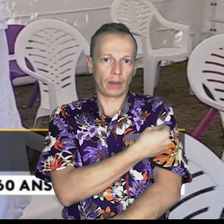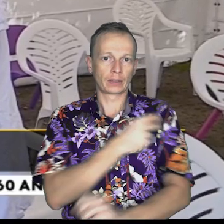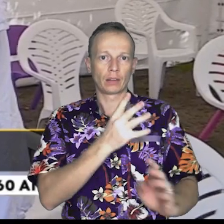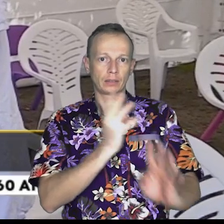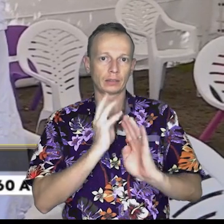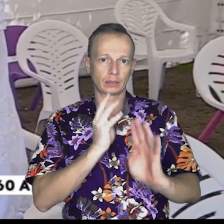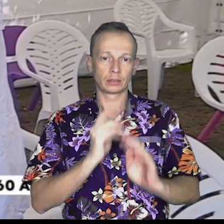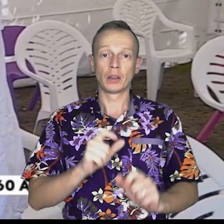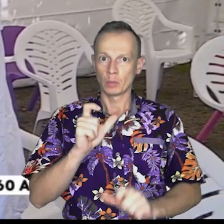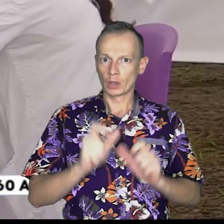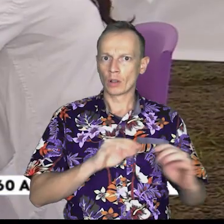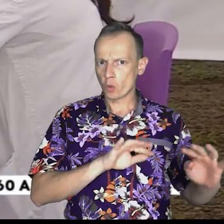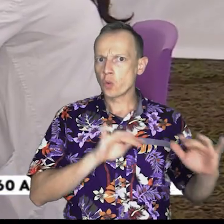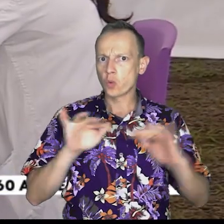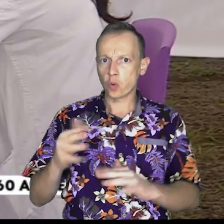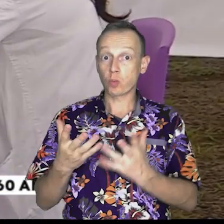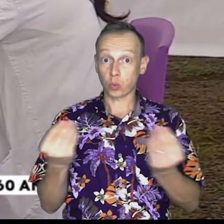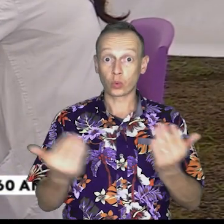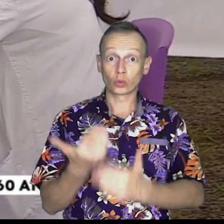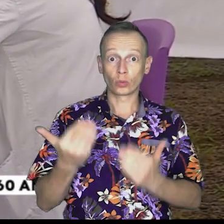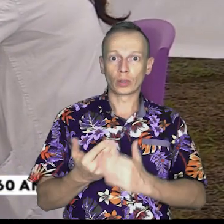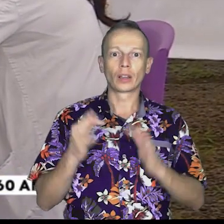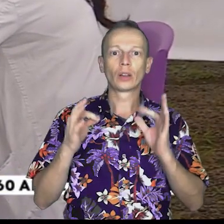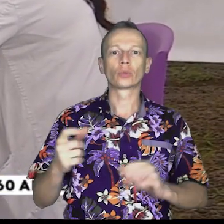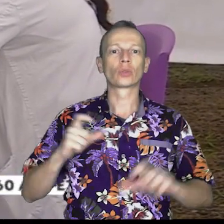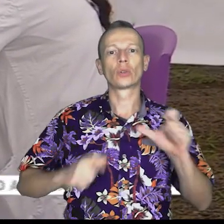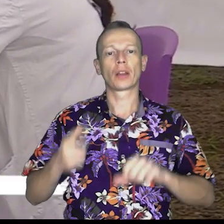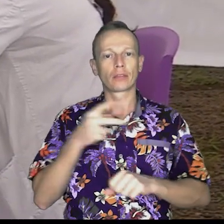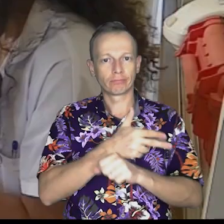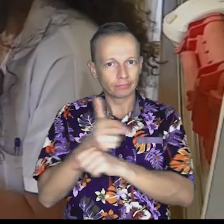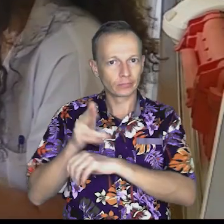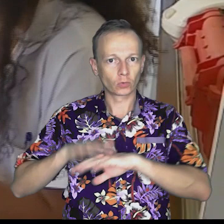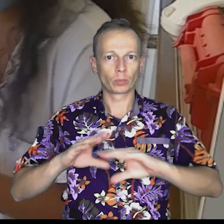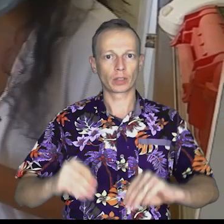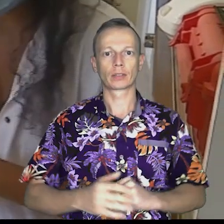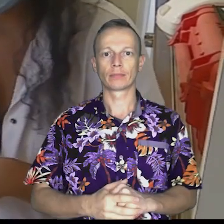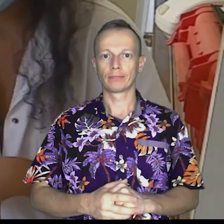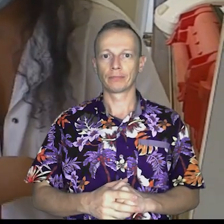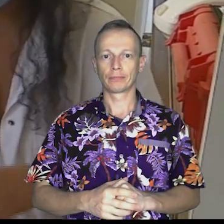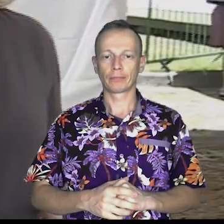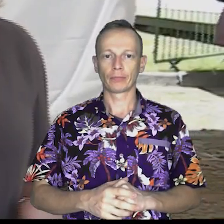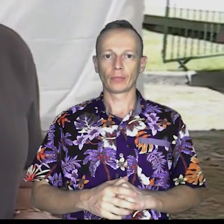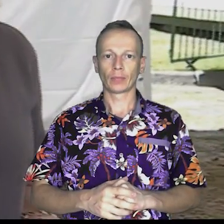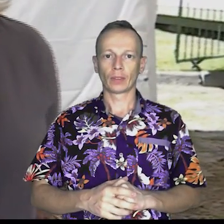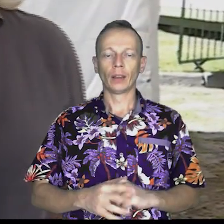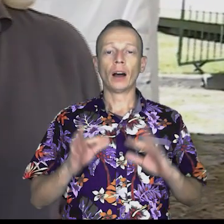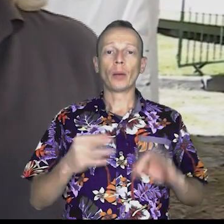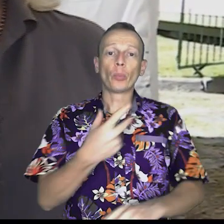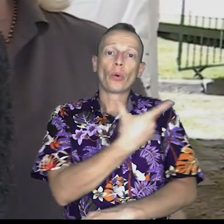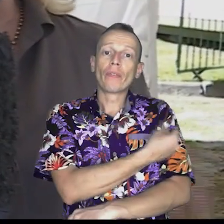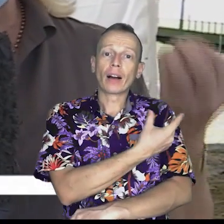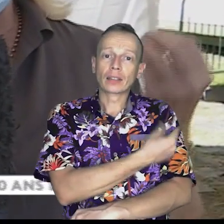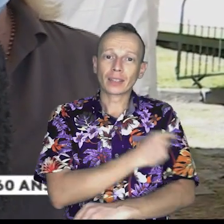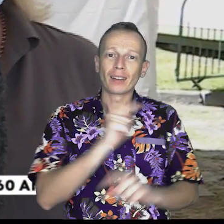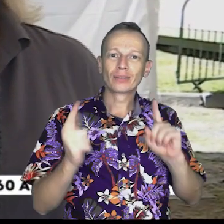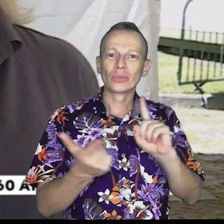pas manqué ce matin, comme on peut le constater pour nous, Brigitte Olivier, qui était sur place. La campagne de